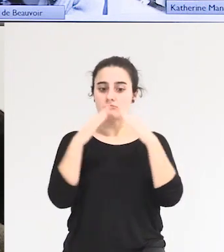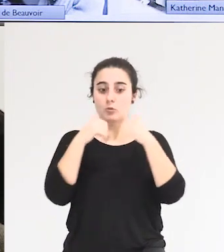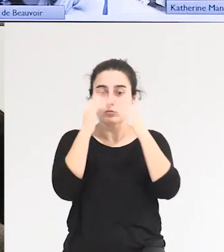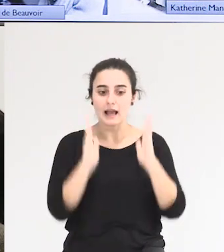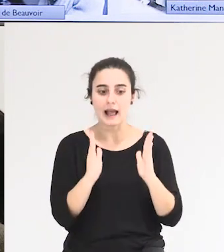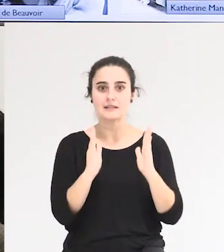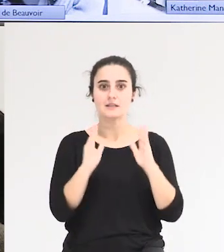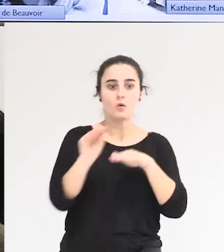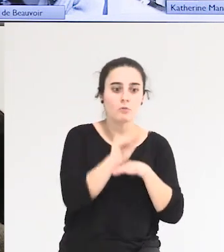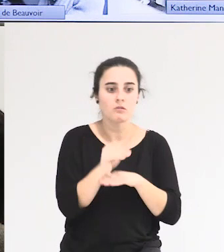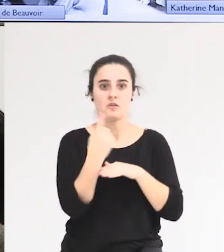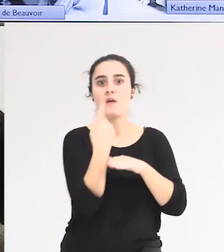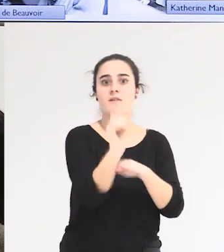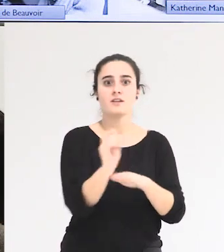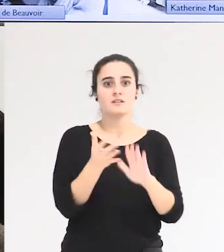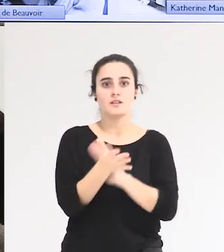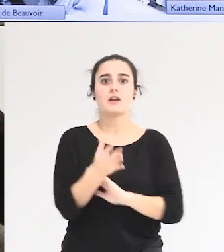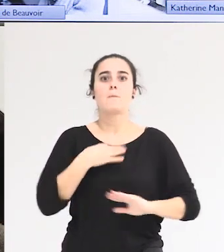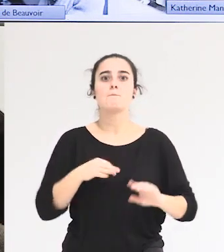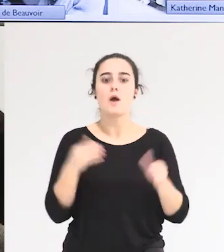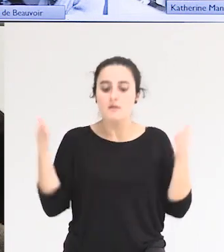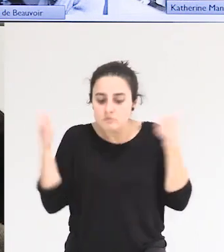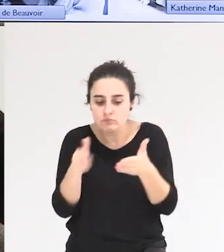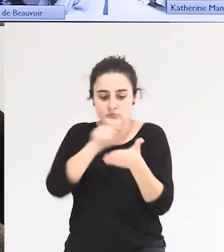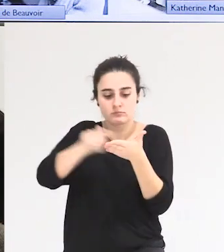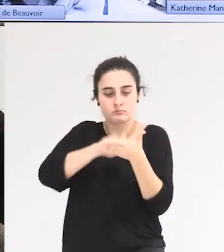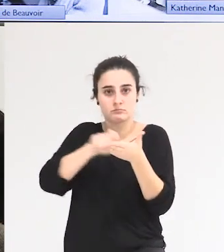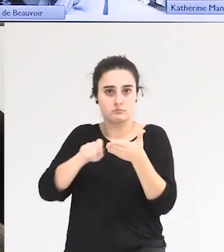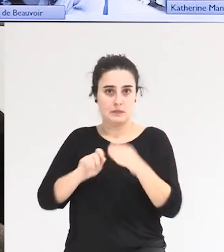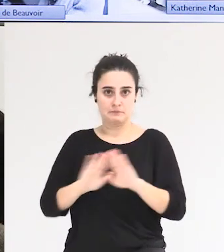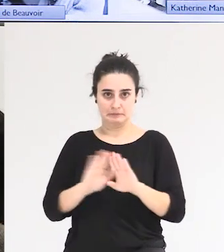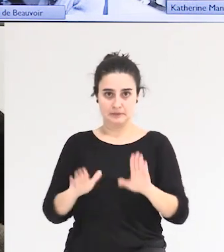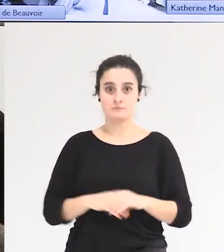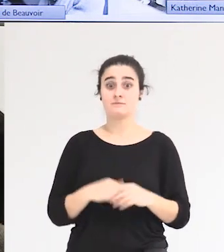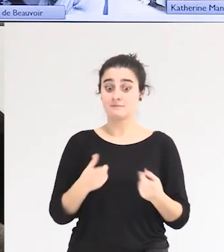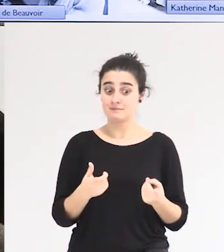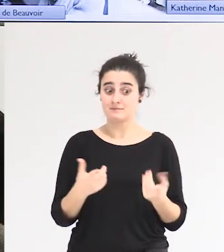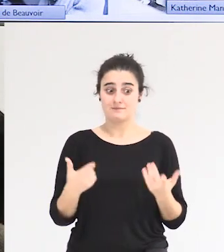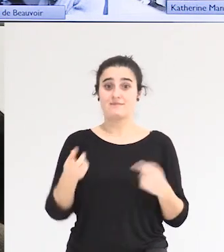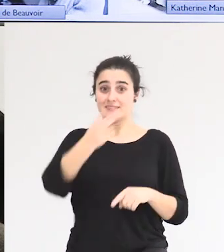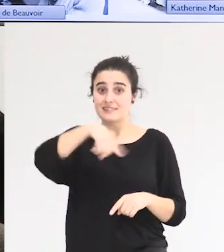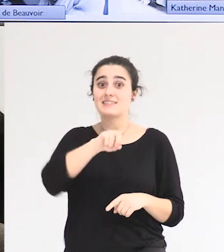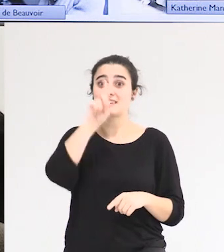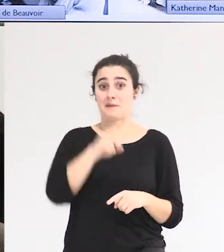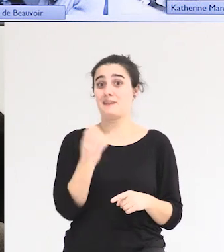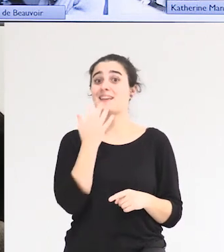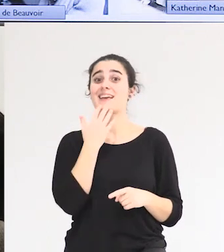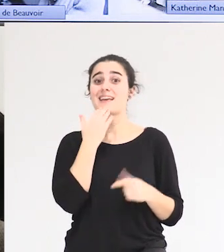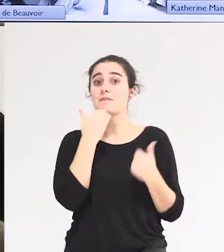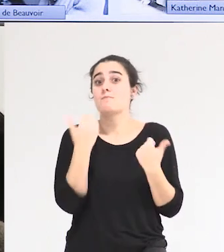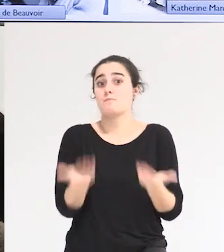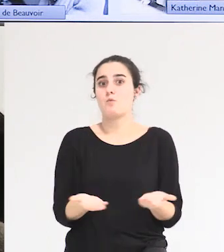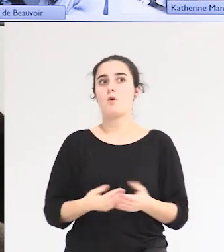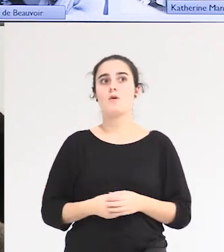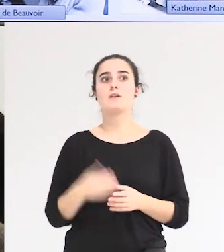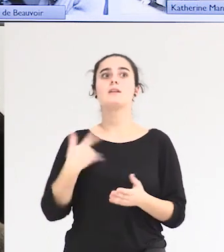zirelako idatzi ahal izan zuten. Bai? Bueno, guzti hauek horren eredu dira, eta batzuk,